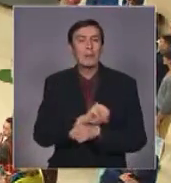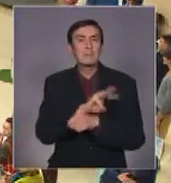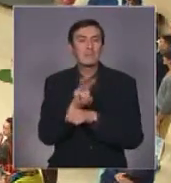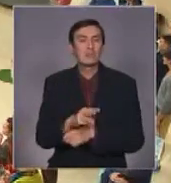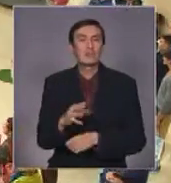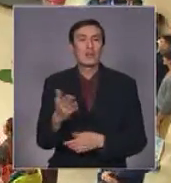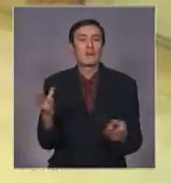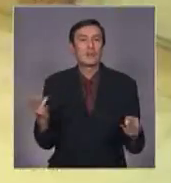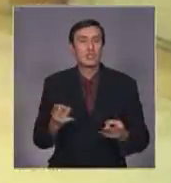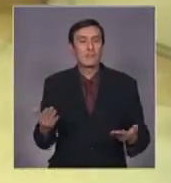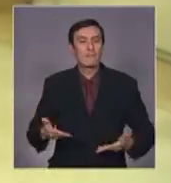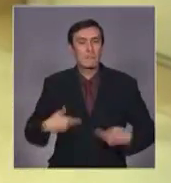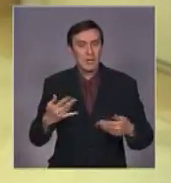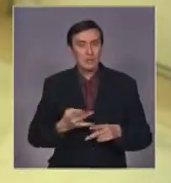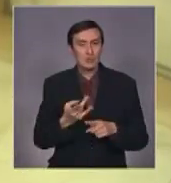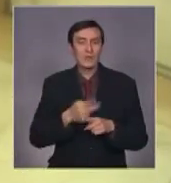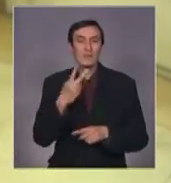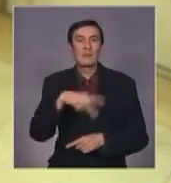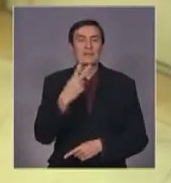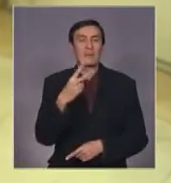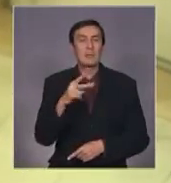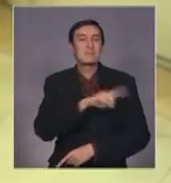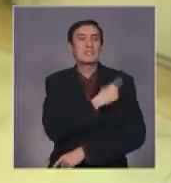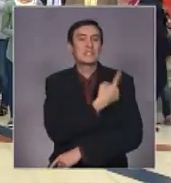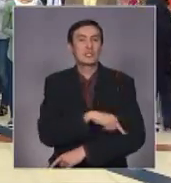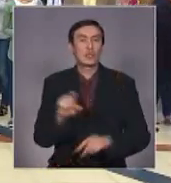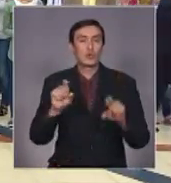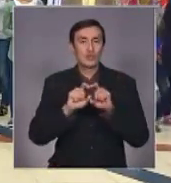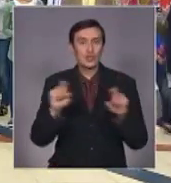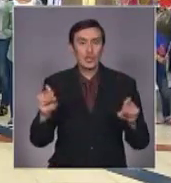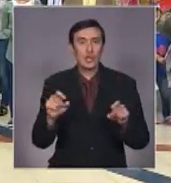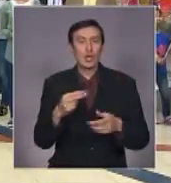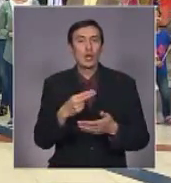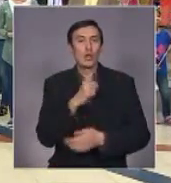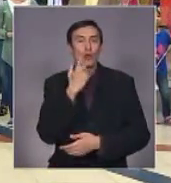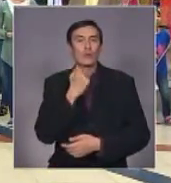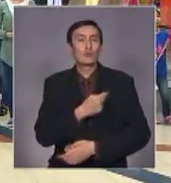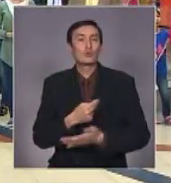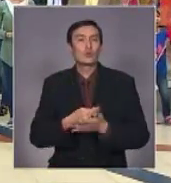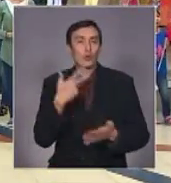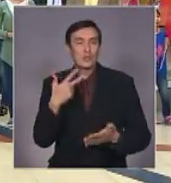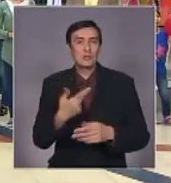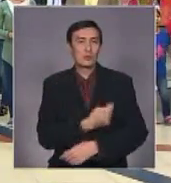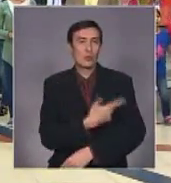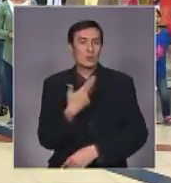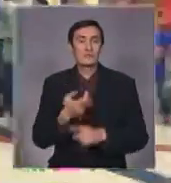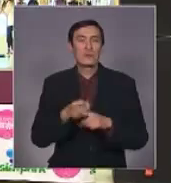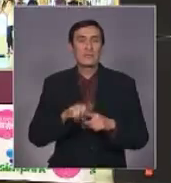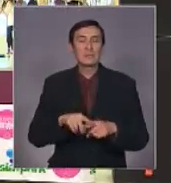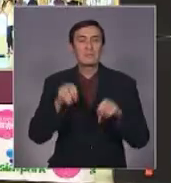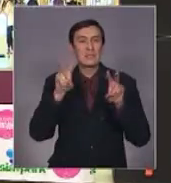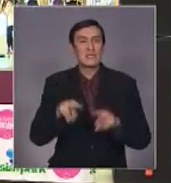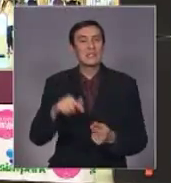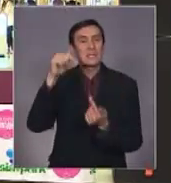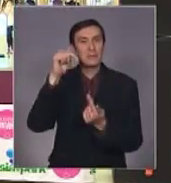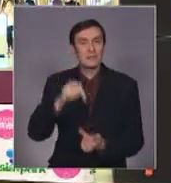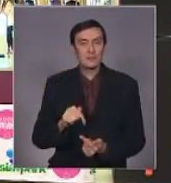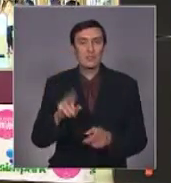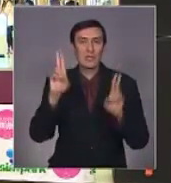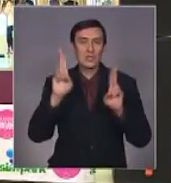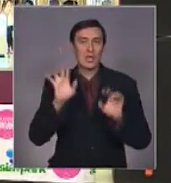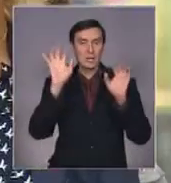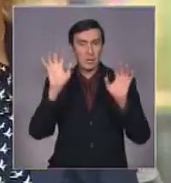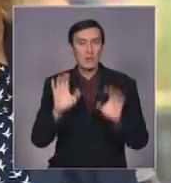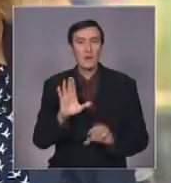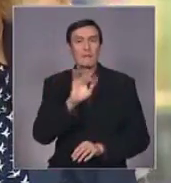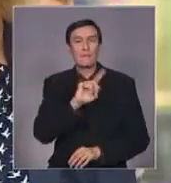жизненно важной плазмой 22 медицинских учреждения. Донорство в столице, по словам специалистов, соответствует стандартам